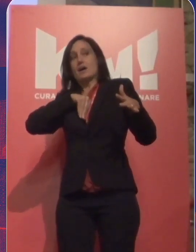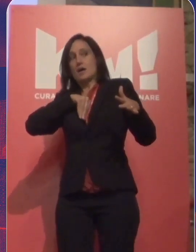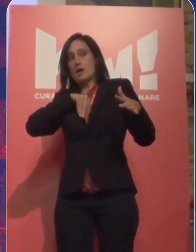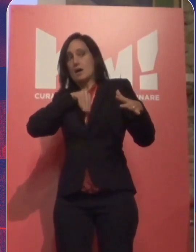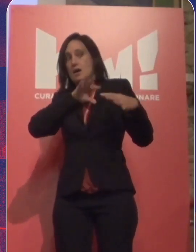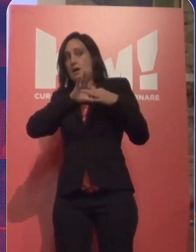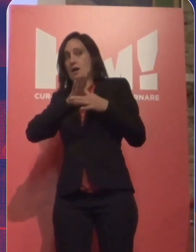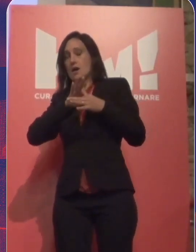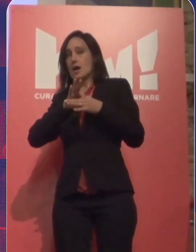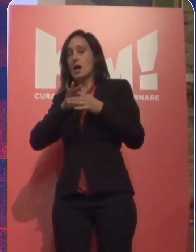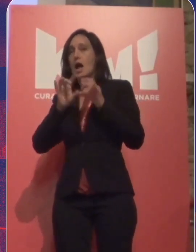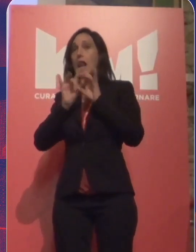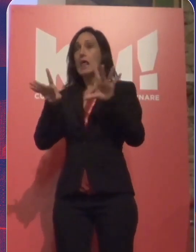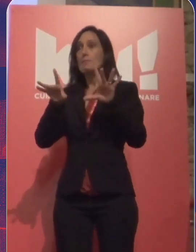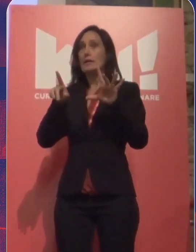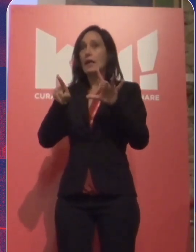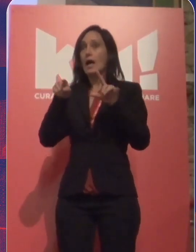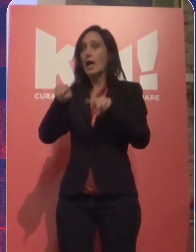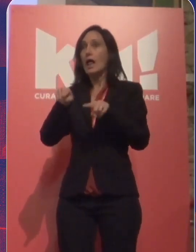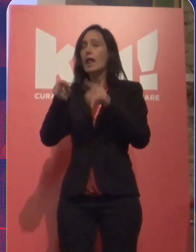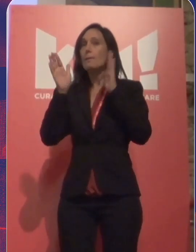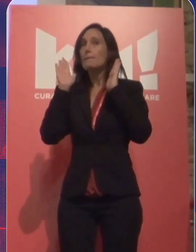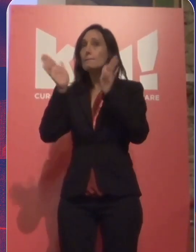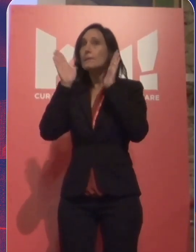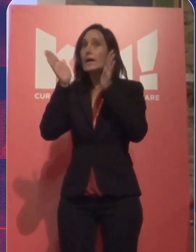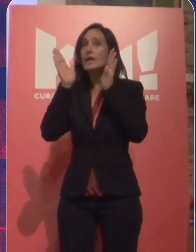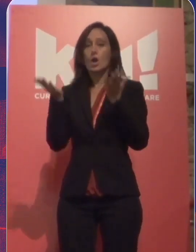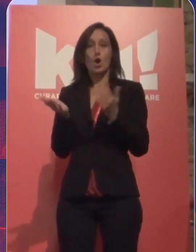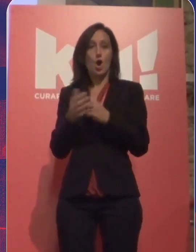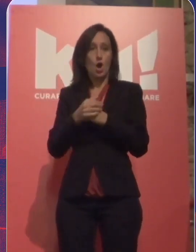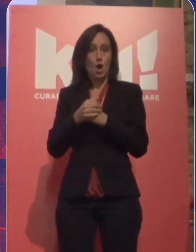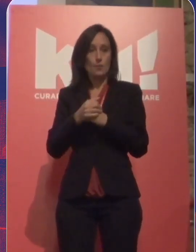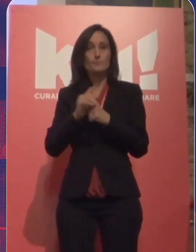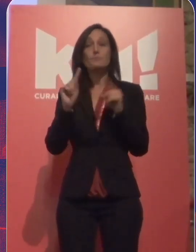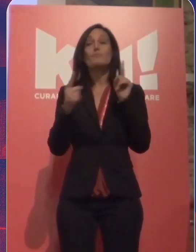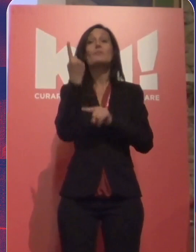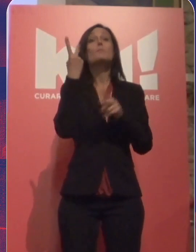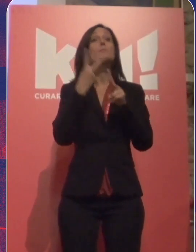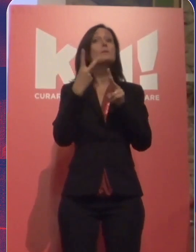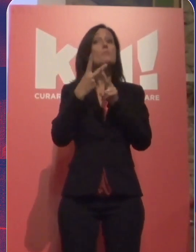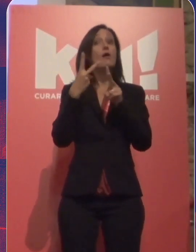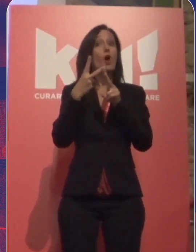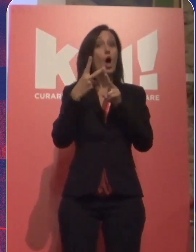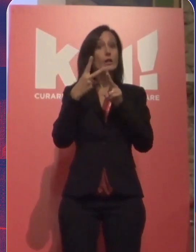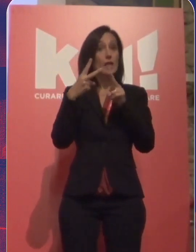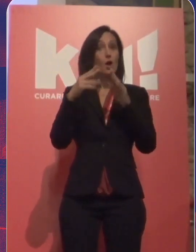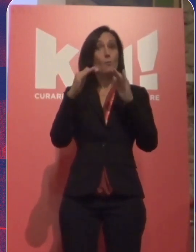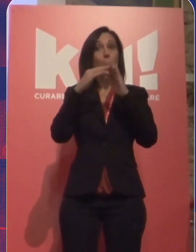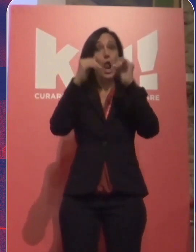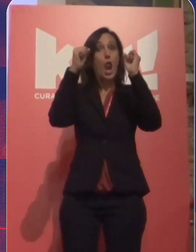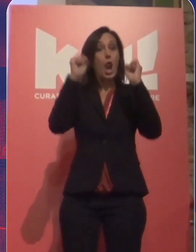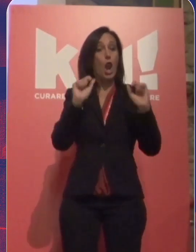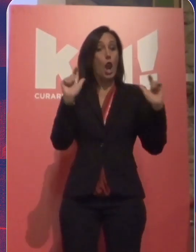la quarantena il primo locke town è stata una risposta